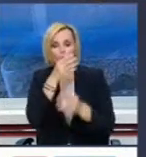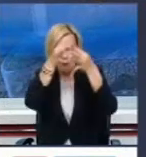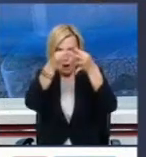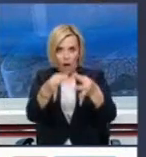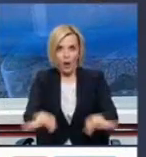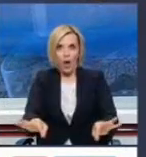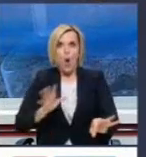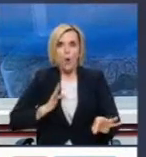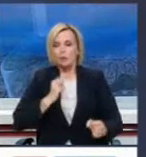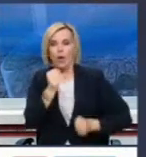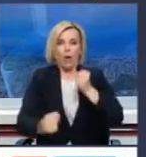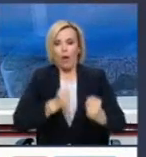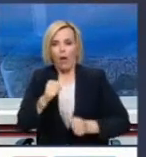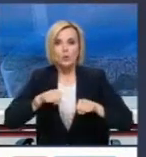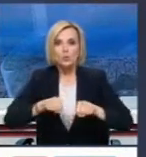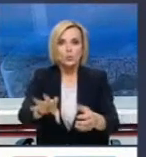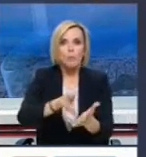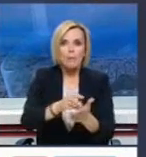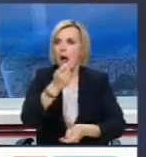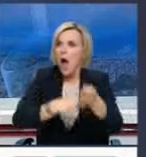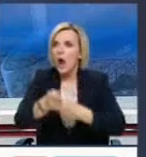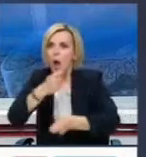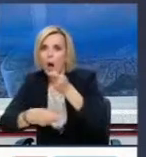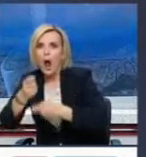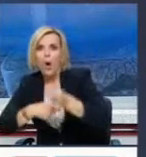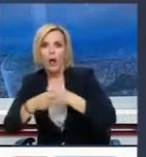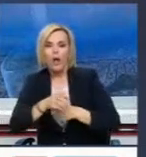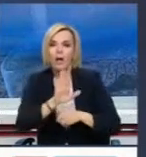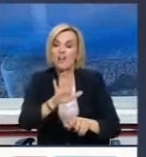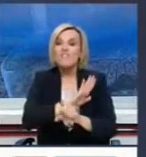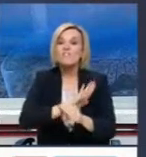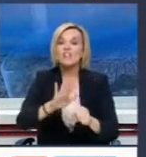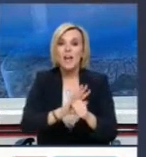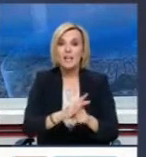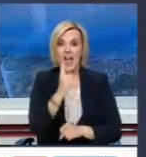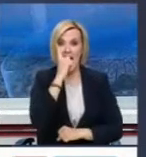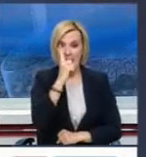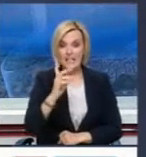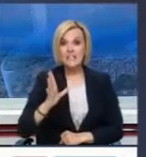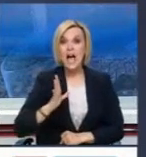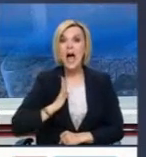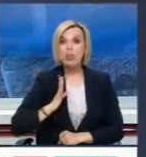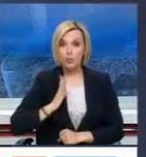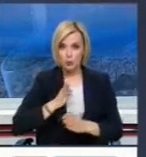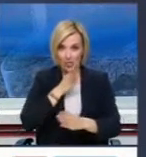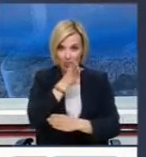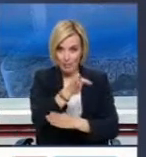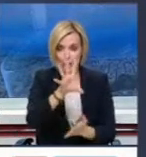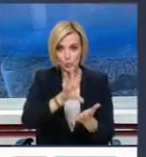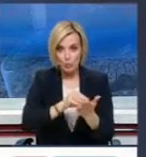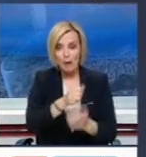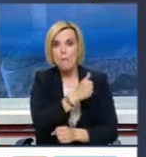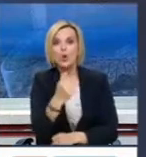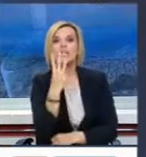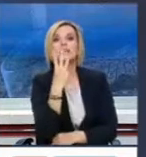έλλειψη. Κυρίως διότι προφανώς δεν έχει τηρηθεί η οδηγία μας για τα τρία τεμάχια αναπελάτη. Με τη δημοσίευση της πράξης νομοθετικού